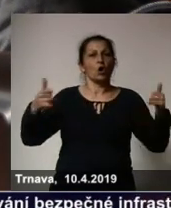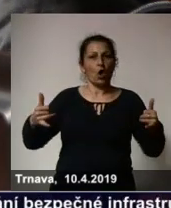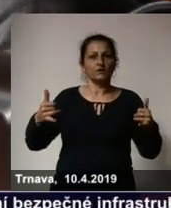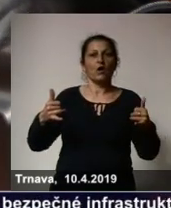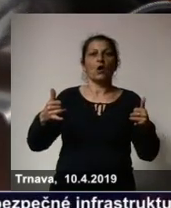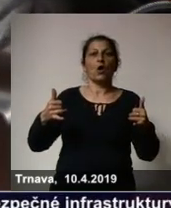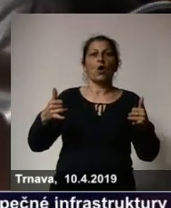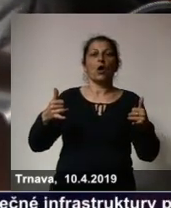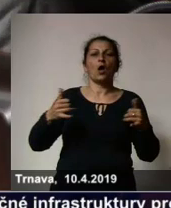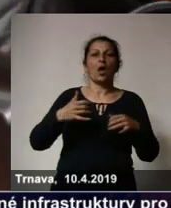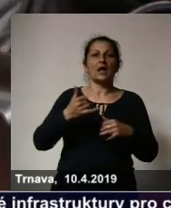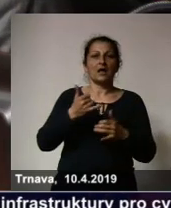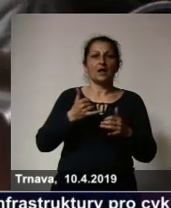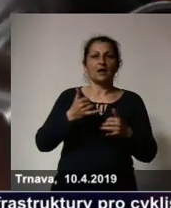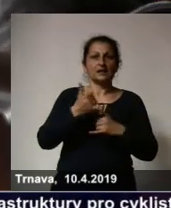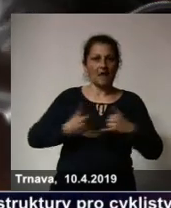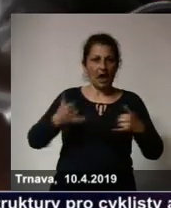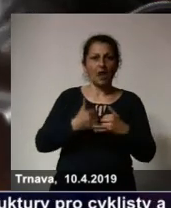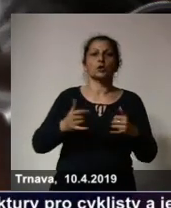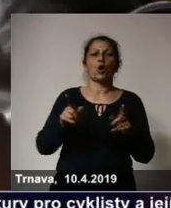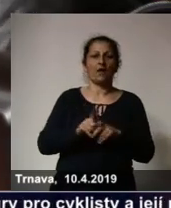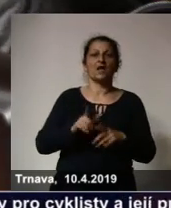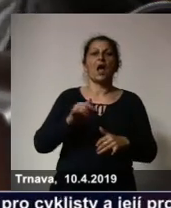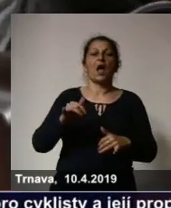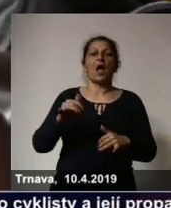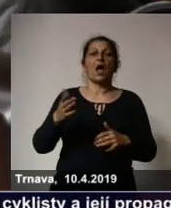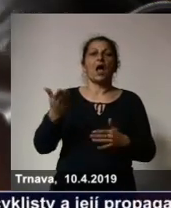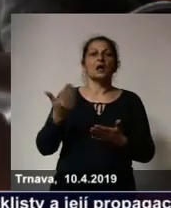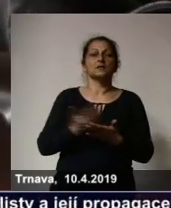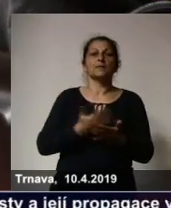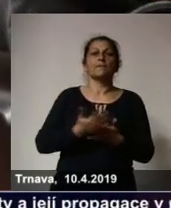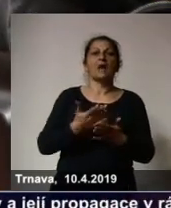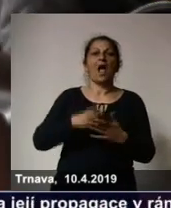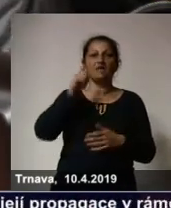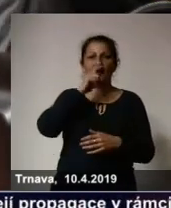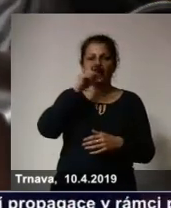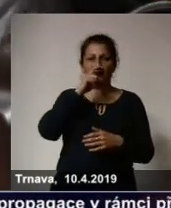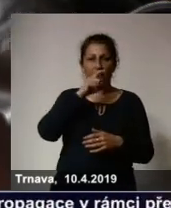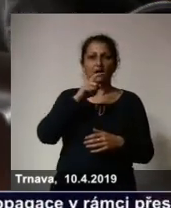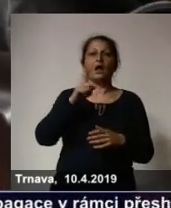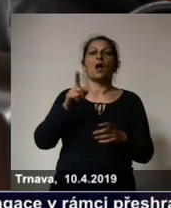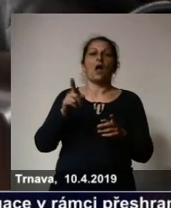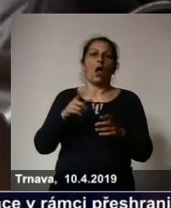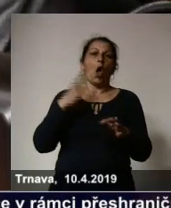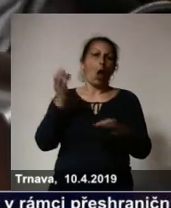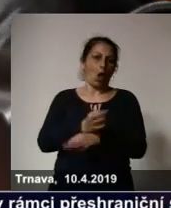spoluprácu, ako aj Rada TTSK, sa zaoberali týmto materiálom a odporúčili ho schváliť